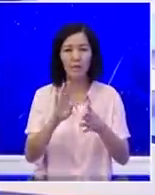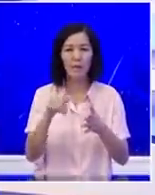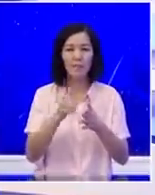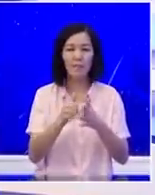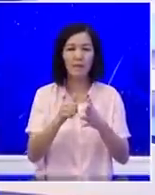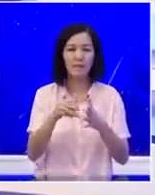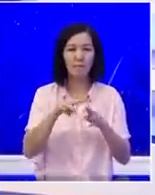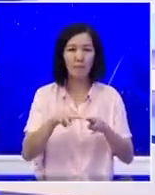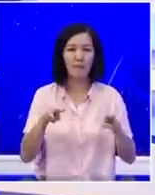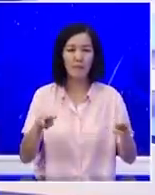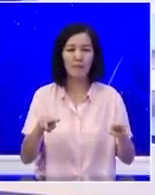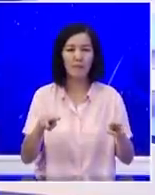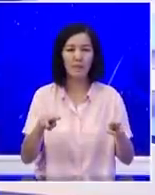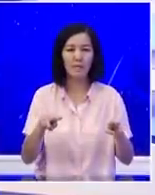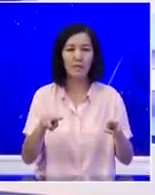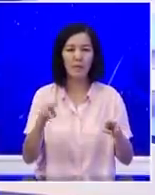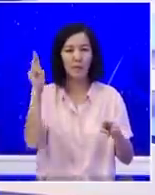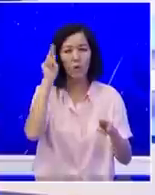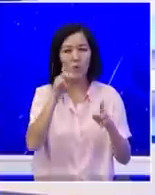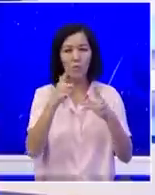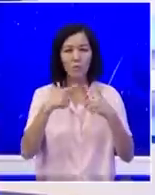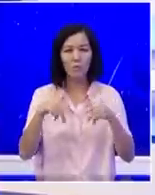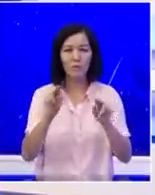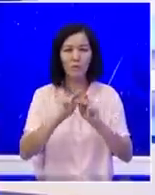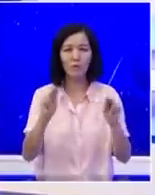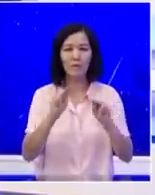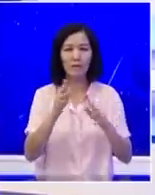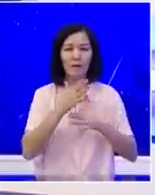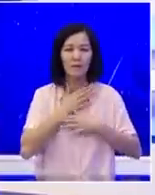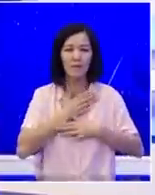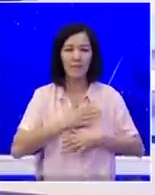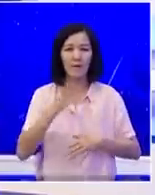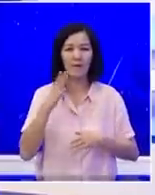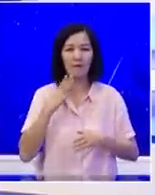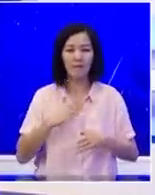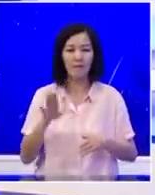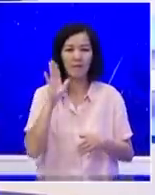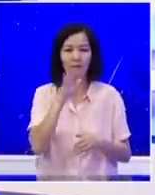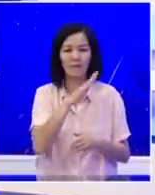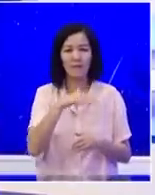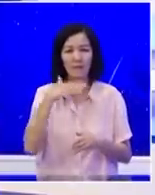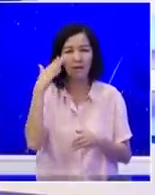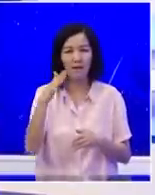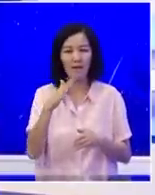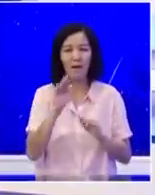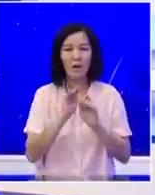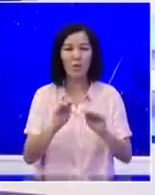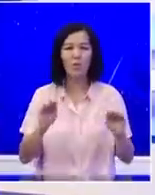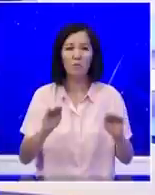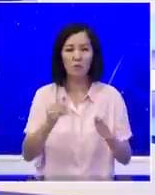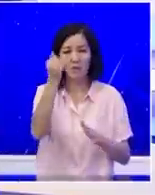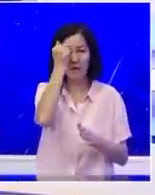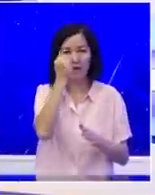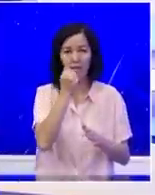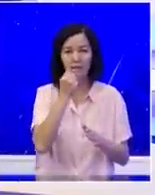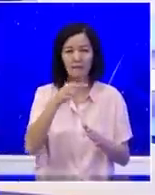ұстаз пандемия кезінде оқуды ұйымдастыра білген ұстаздарға, сабырлық танытқан ата-анаға, жауапкершілікпен қараған оқушыларға